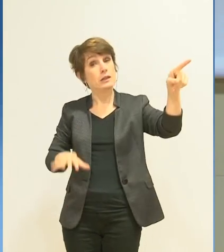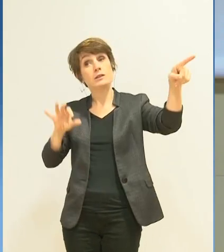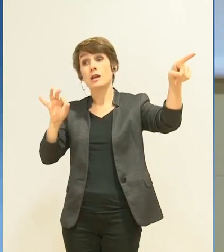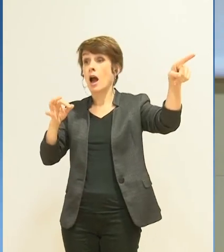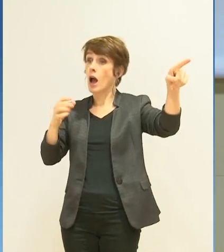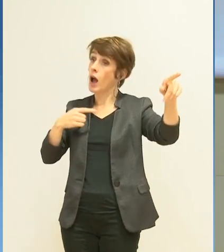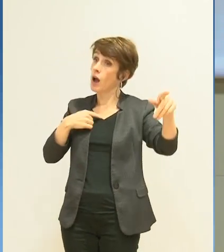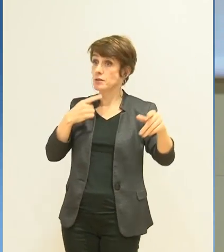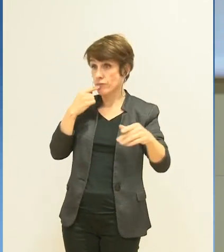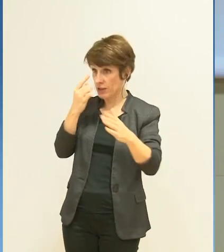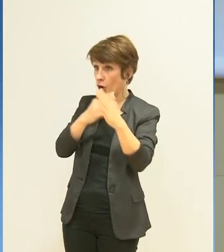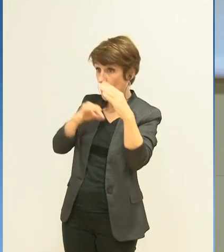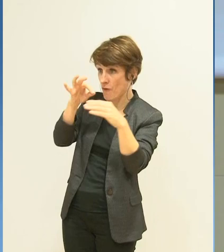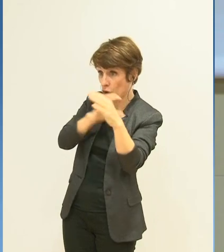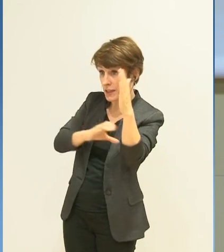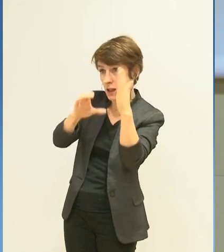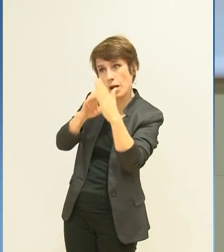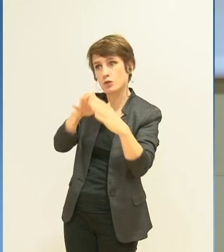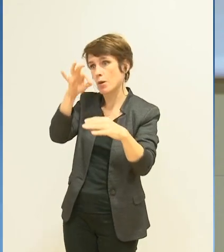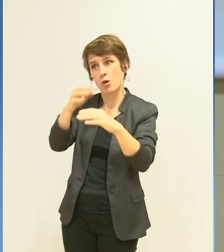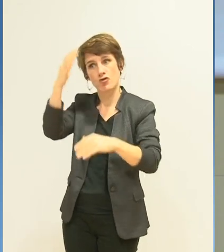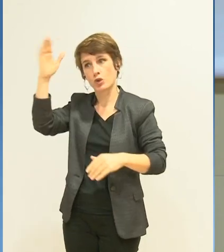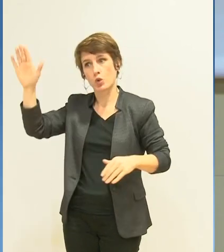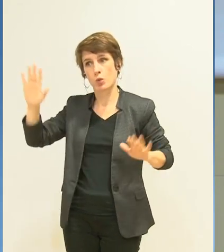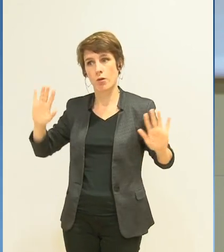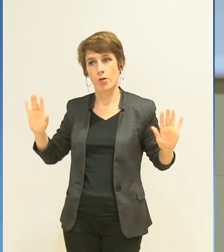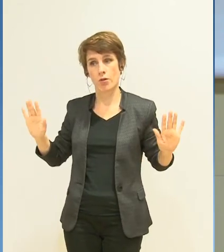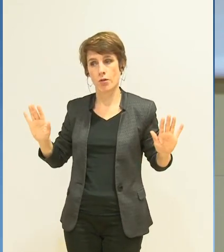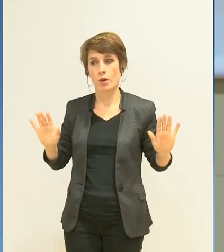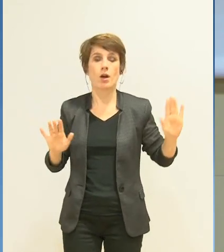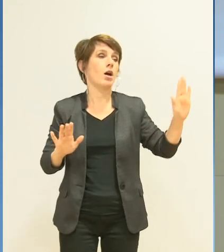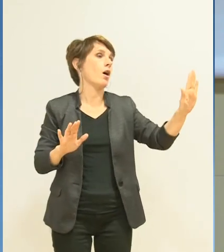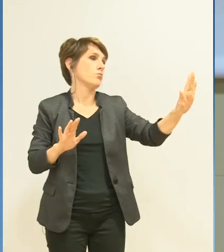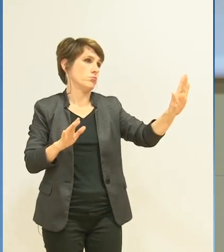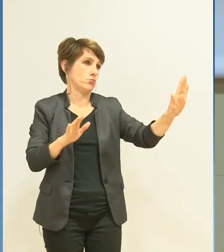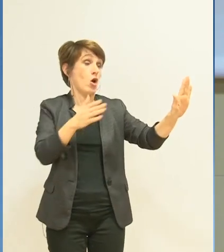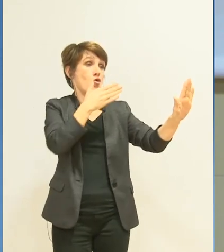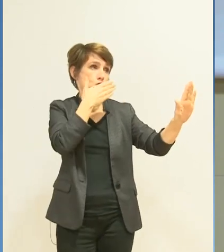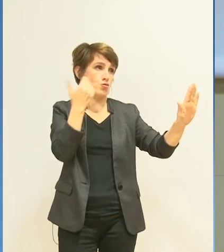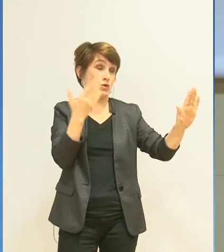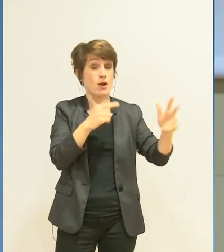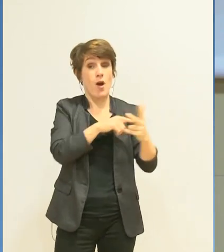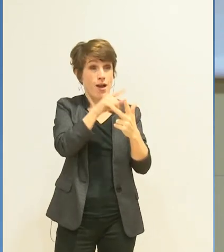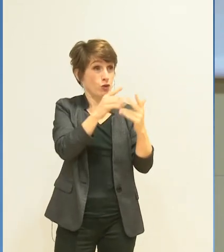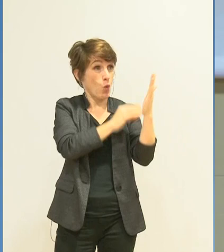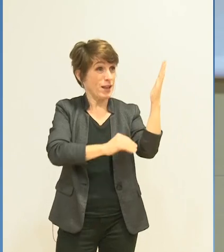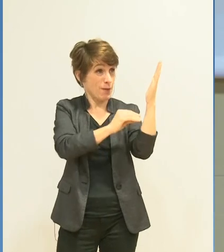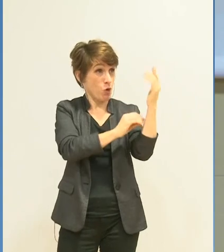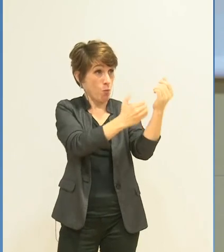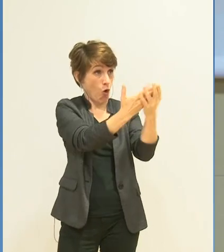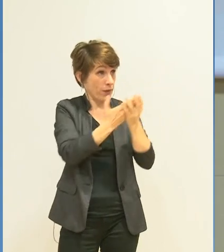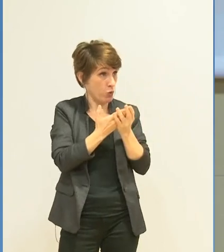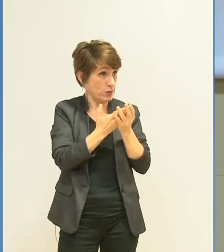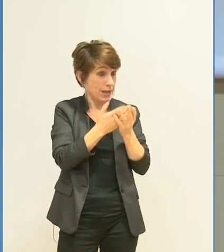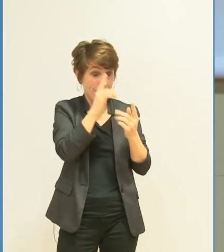bah écoutez le mieux la donc il ya trois amendements qui ont été déposés pour les